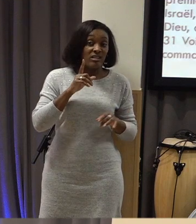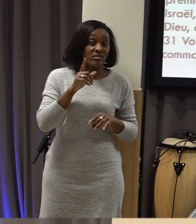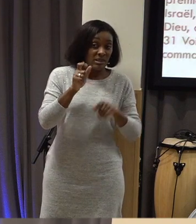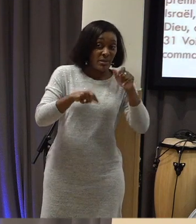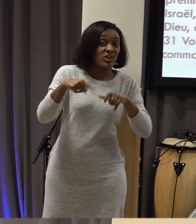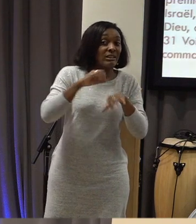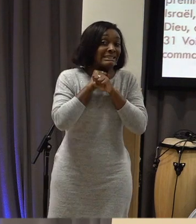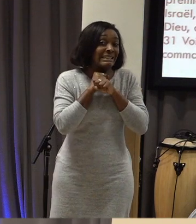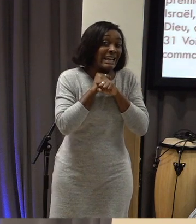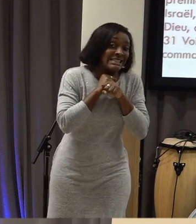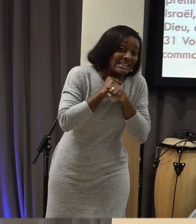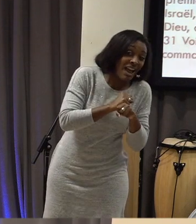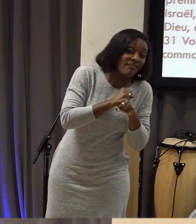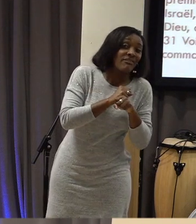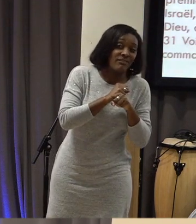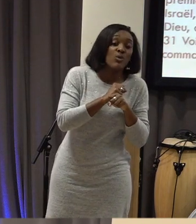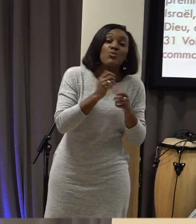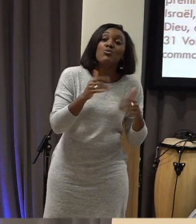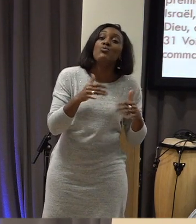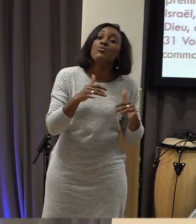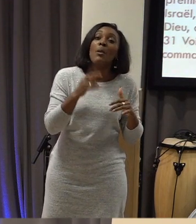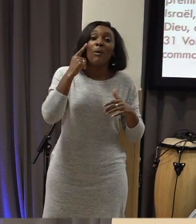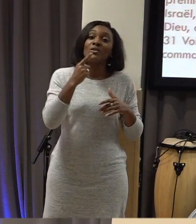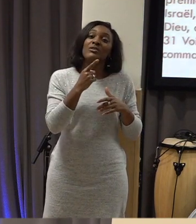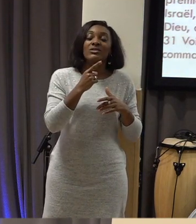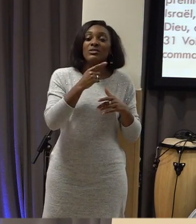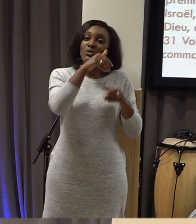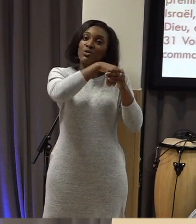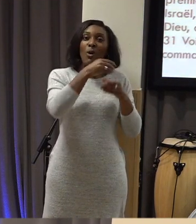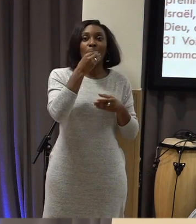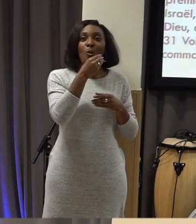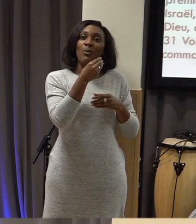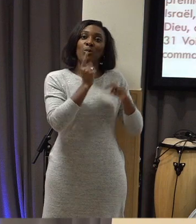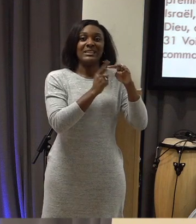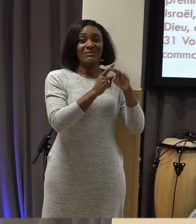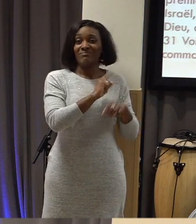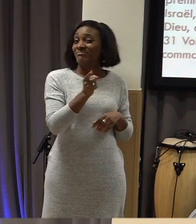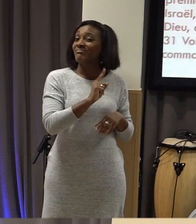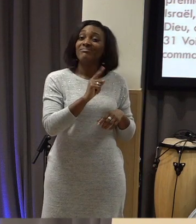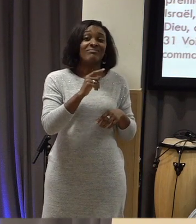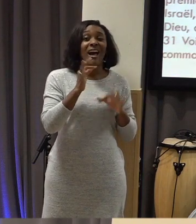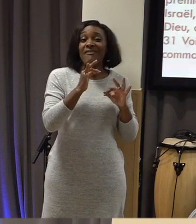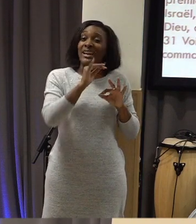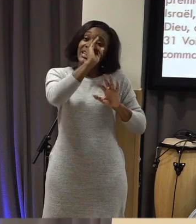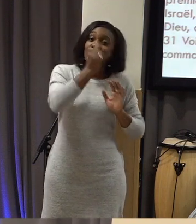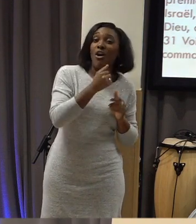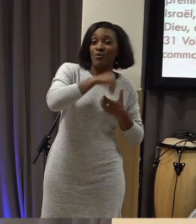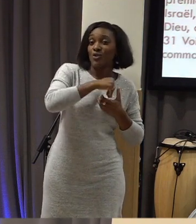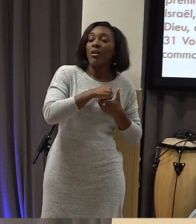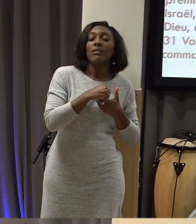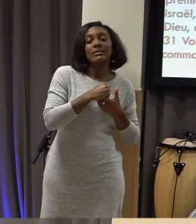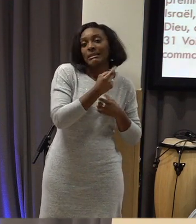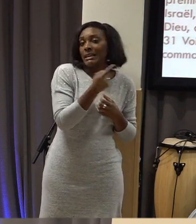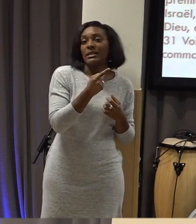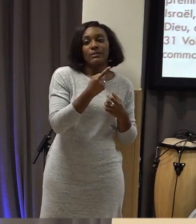le lourd tribut qu'ils ont dû payer. nos idoles finissent toujours par nous